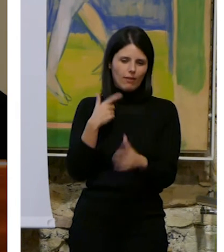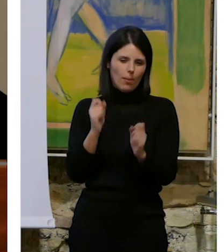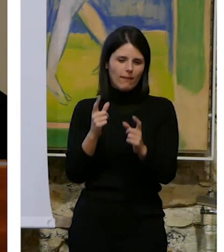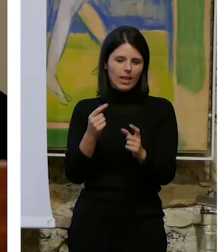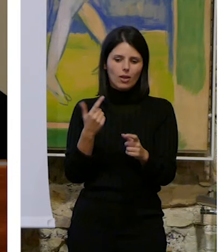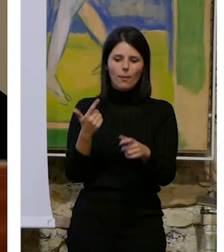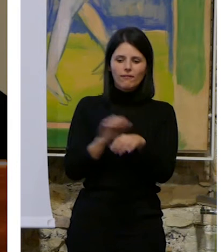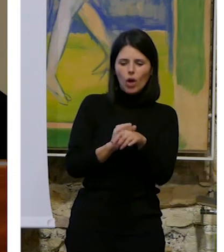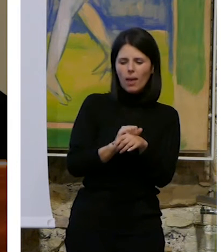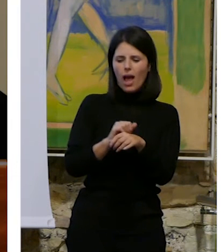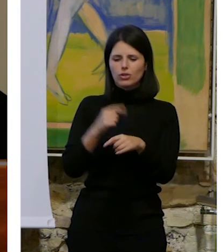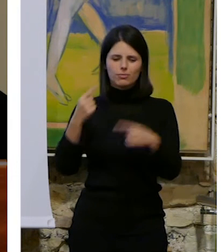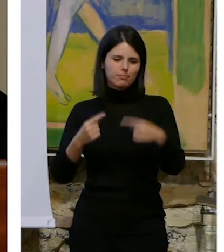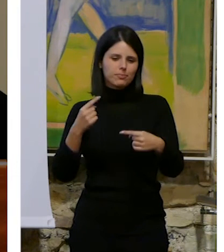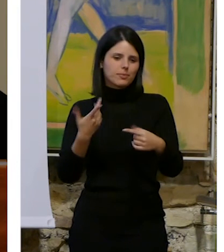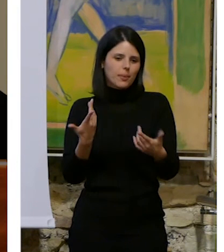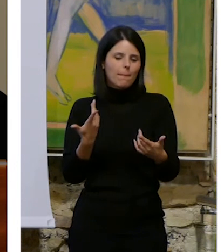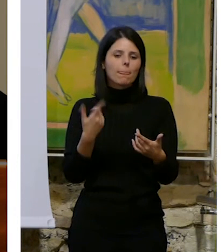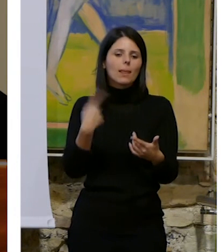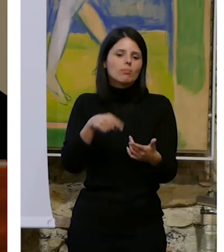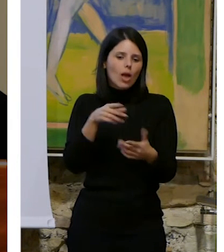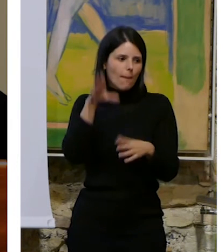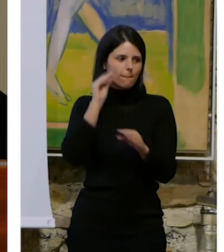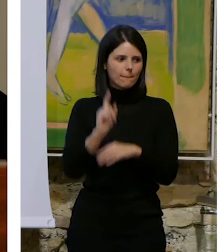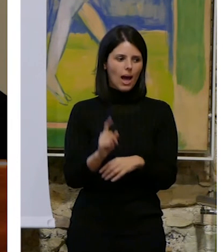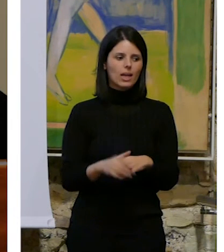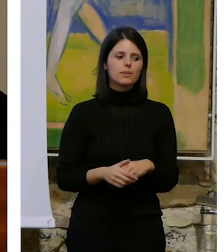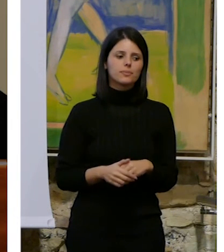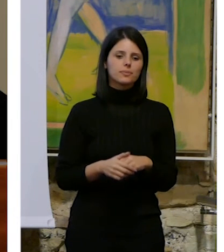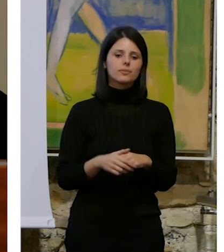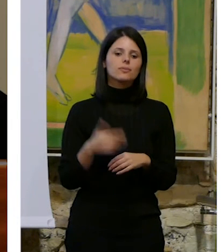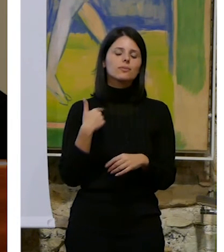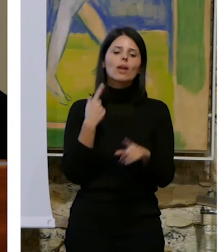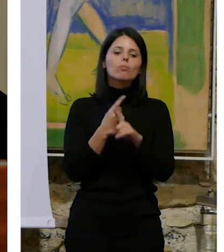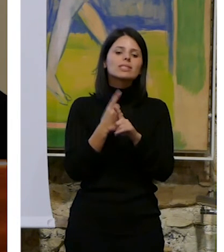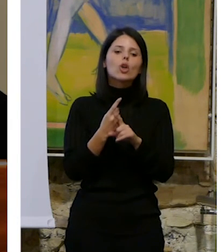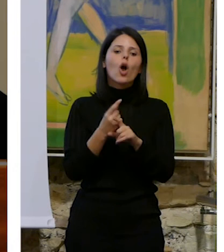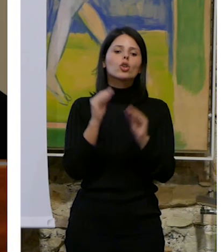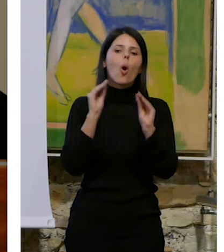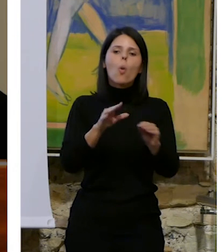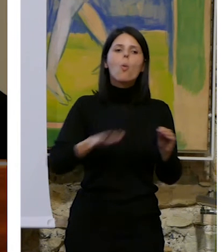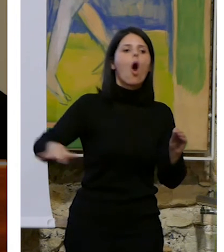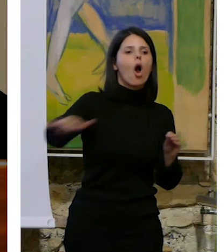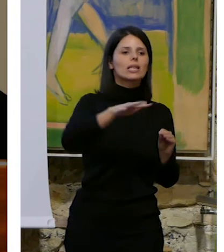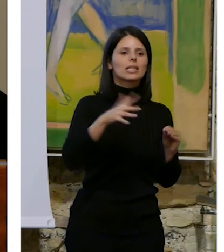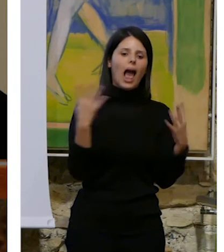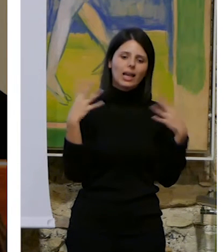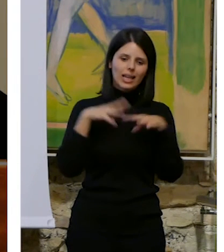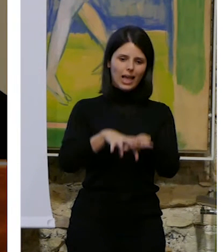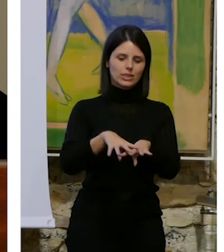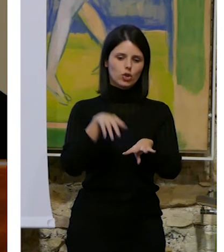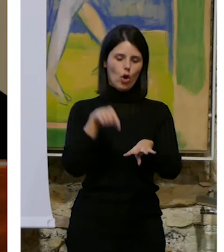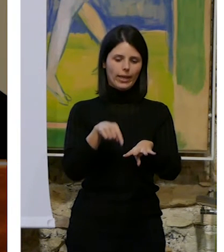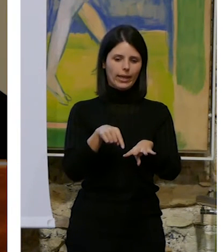di formaggio tedesco. Cioè quella roba lì non si può più fare. Noi abbiamo bisogno di luoghi di aggregazione. Le